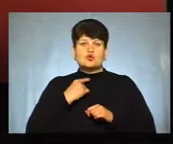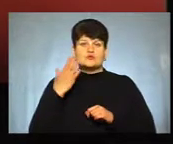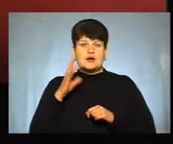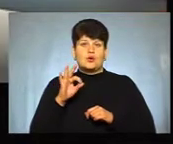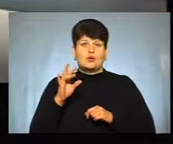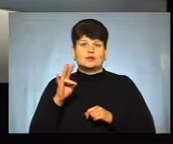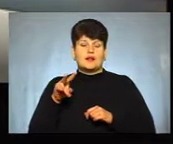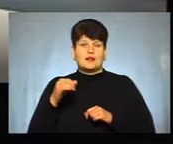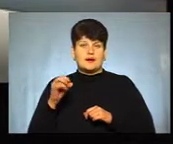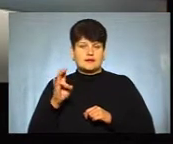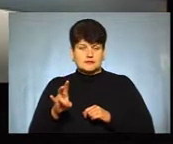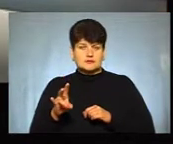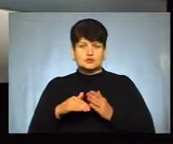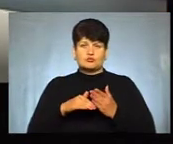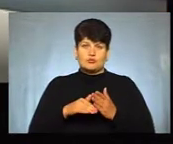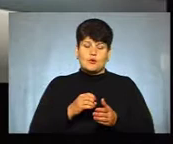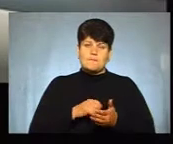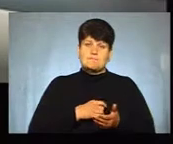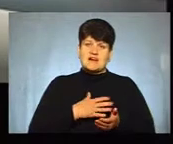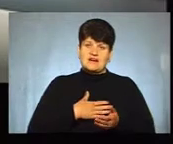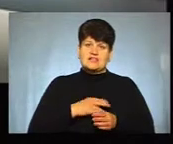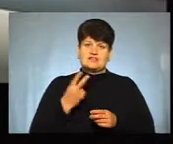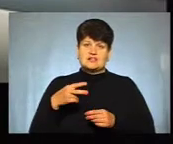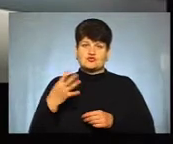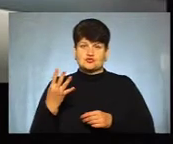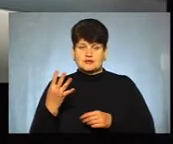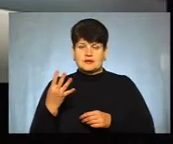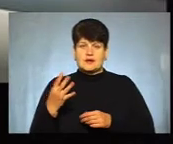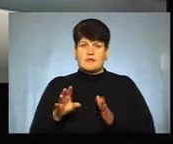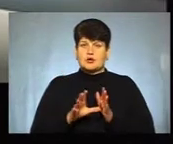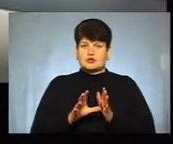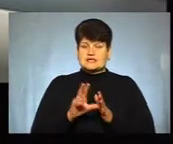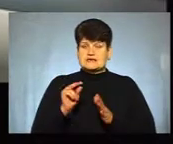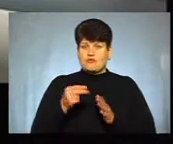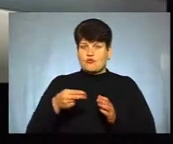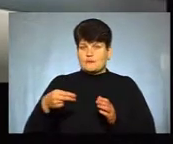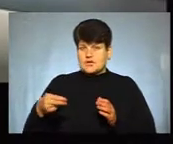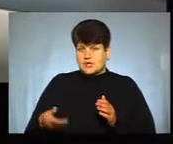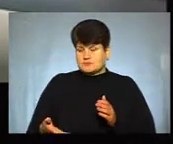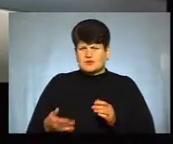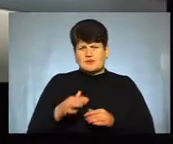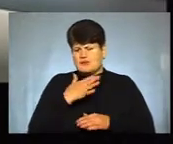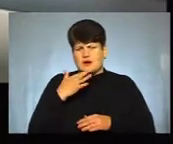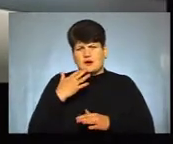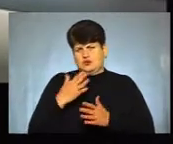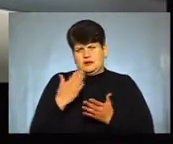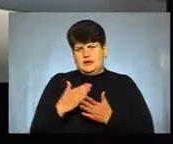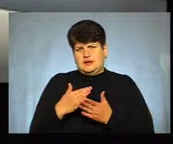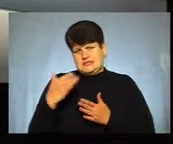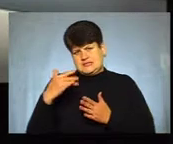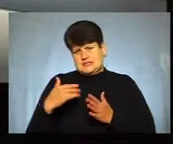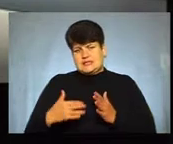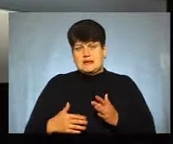за допомогою або «Приват24», або електронно-цифрового підпису, «Mobile ID». Ну, тобто там багато і систем авторизації,